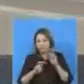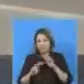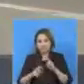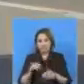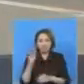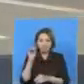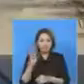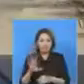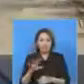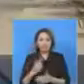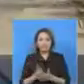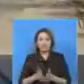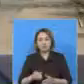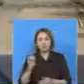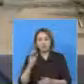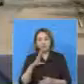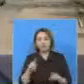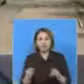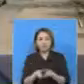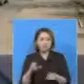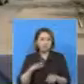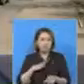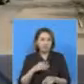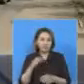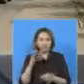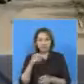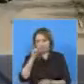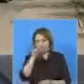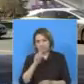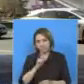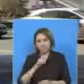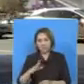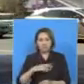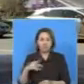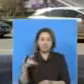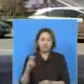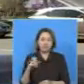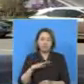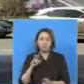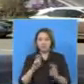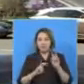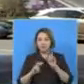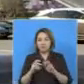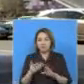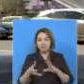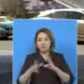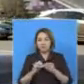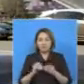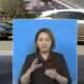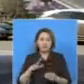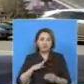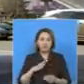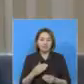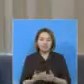дорожные знаки, разметки и светофоры. Таким образом, за месяц осуществлено более 200 обследований, по итогам которых